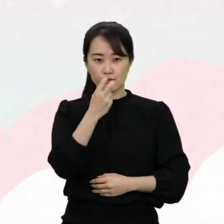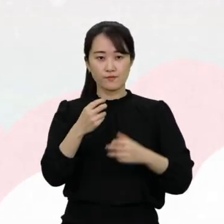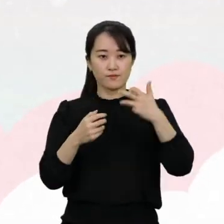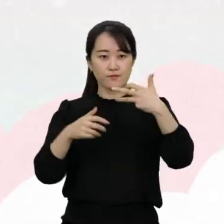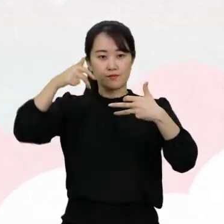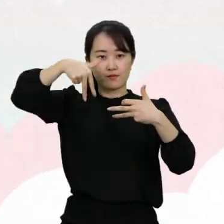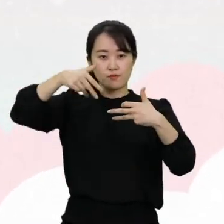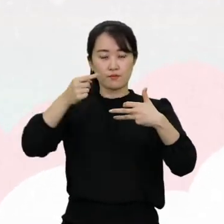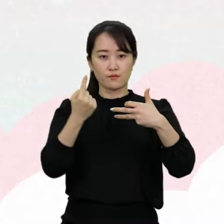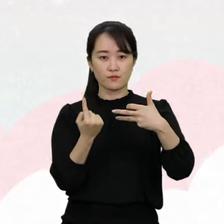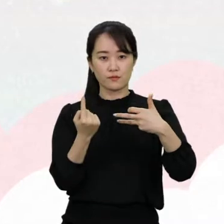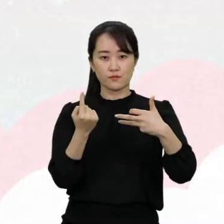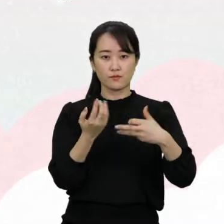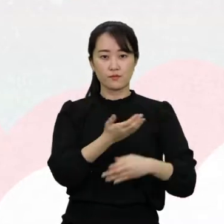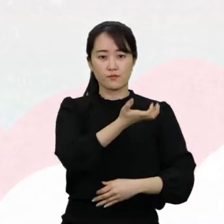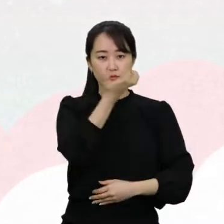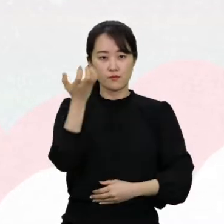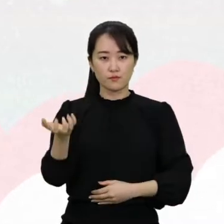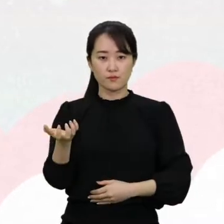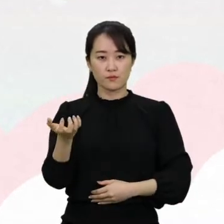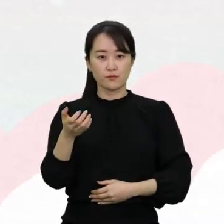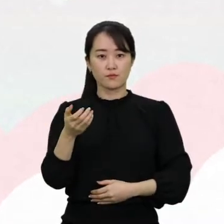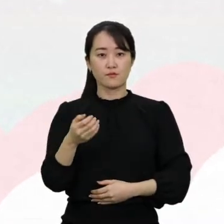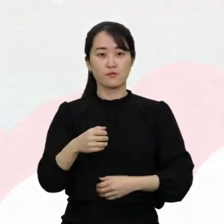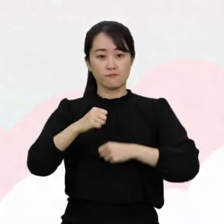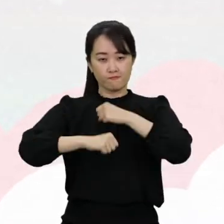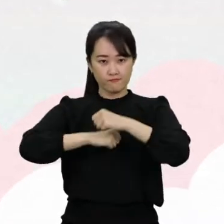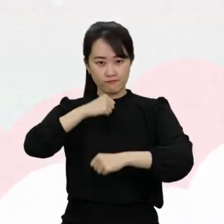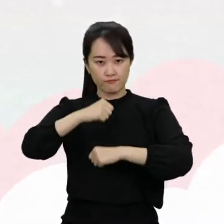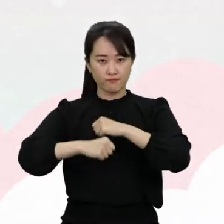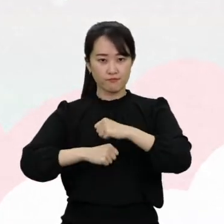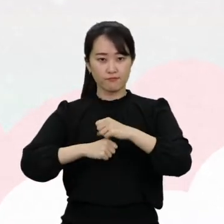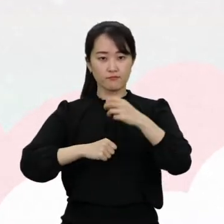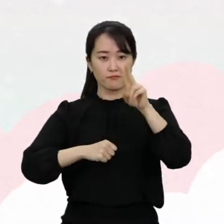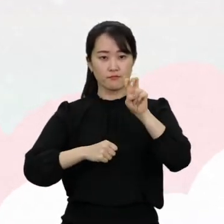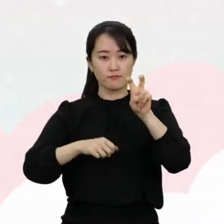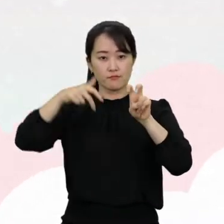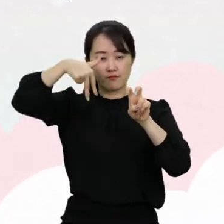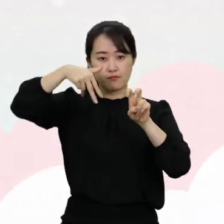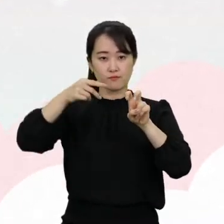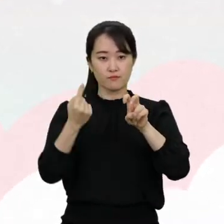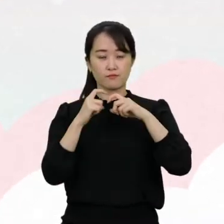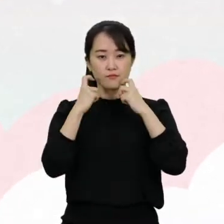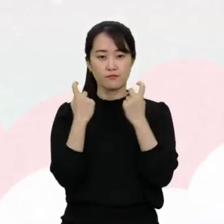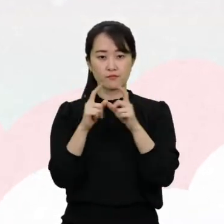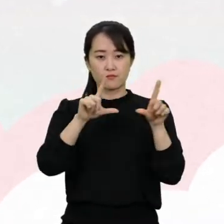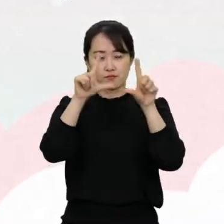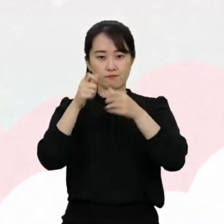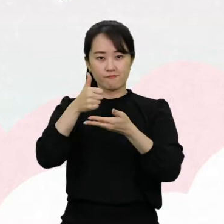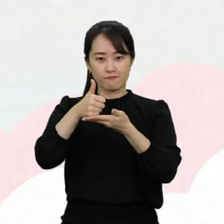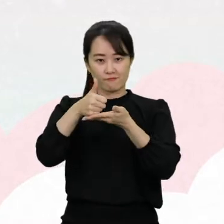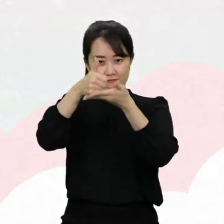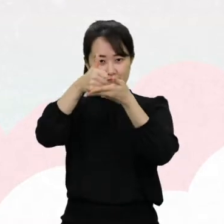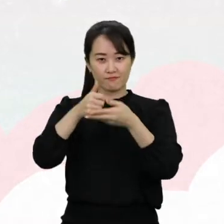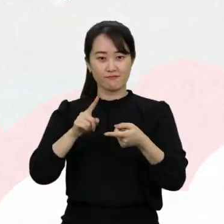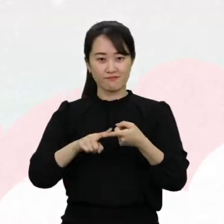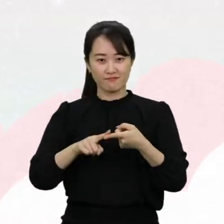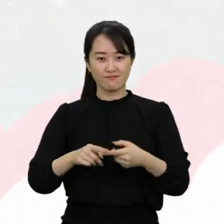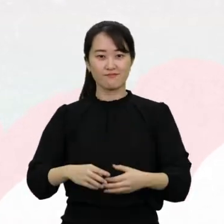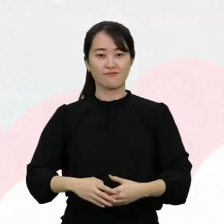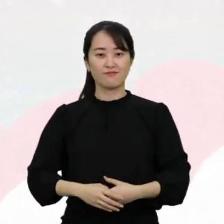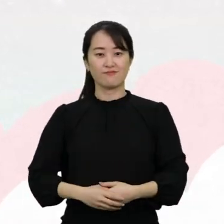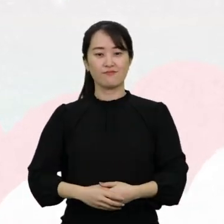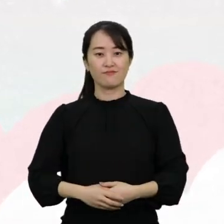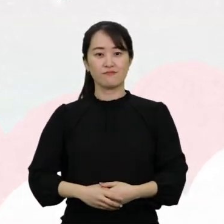제18조 이주 및 국적의 자유, 제22조 사생활 존중에 대해 알아보겠습니다.